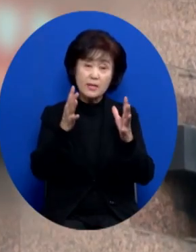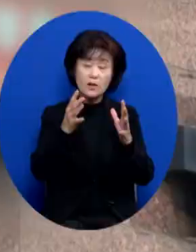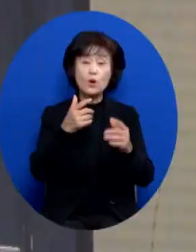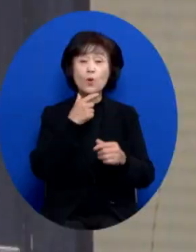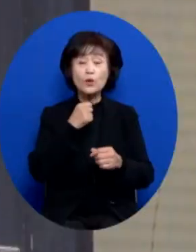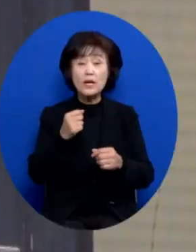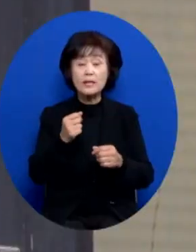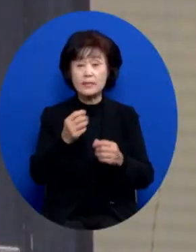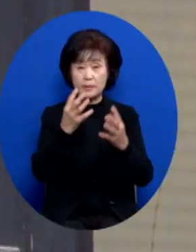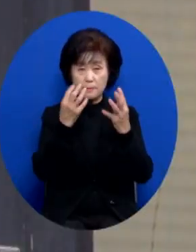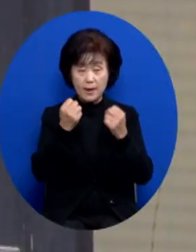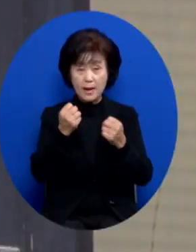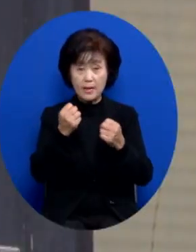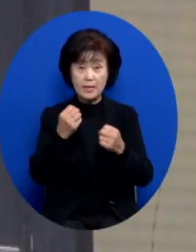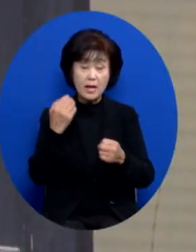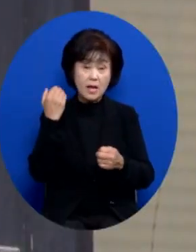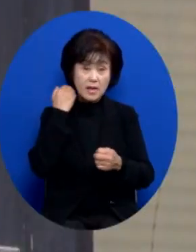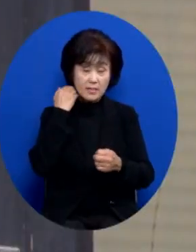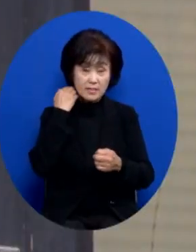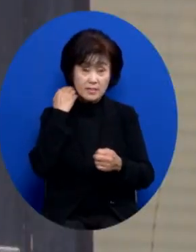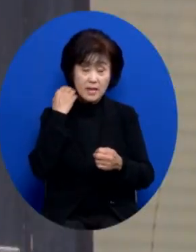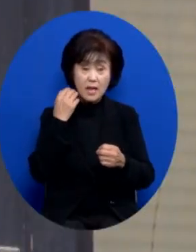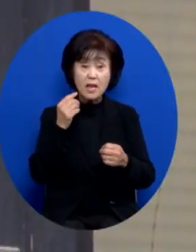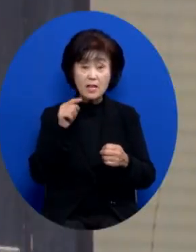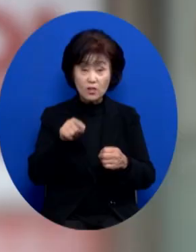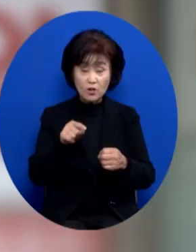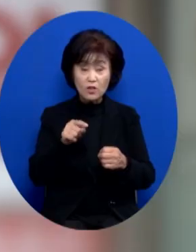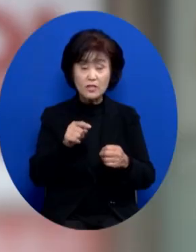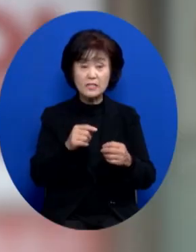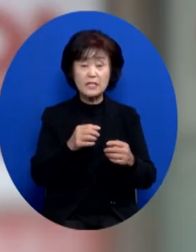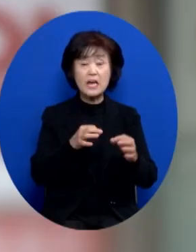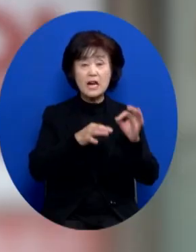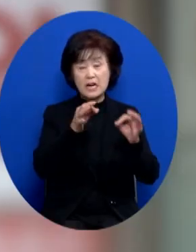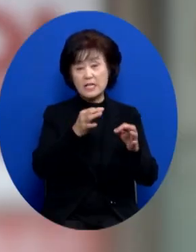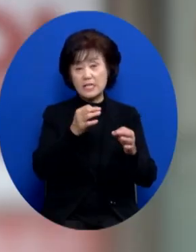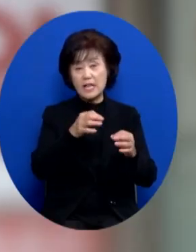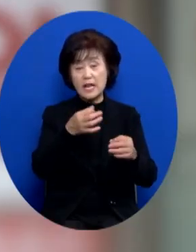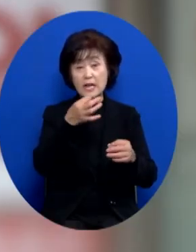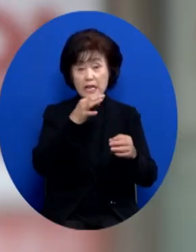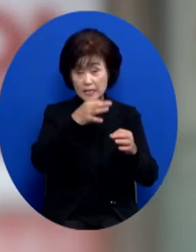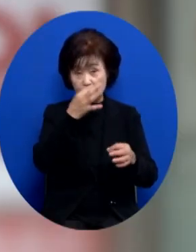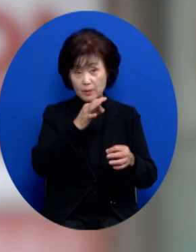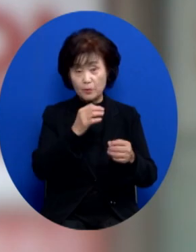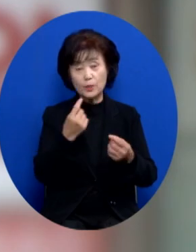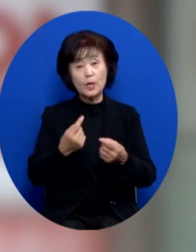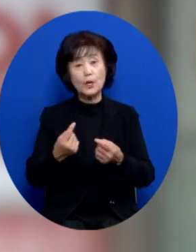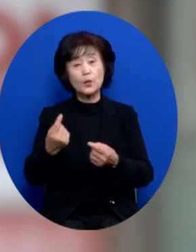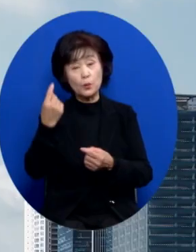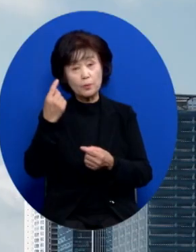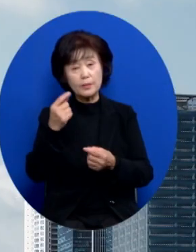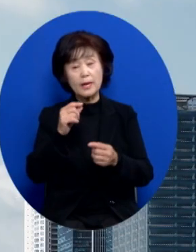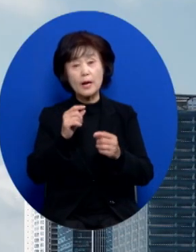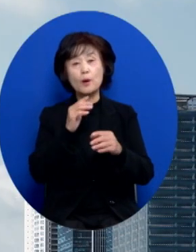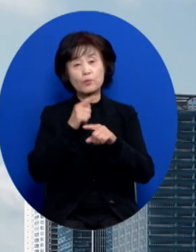전월세 전환율이 은행 금리보다 높아진 점 등이 전세 수요 증가에 영향을 미쳤다는 분석이 나옵니다.